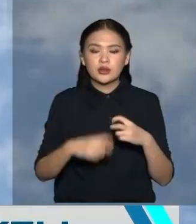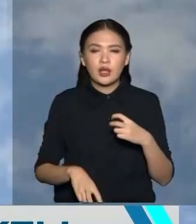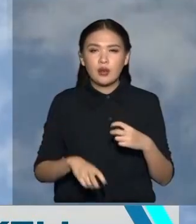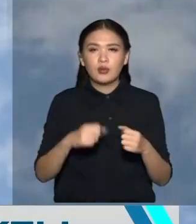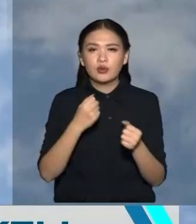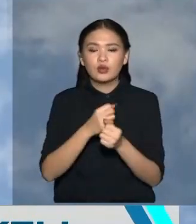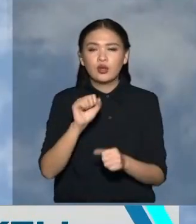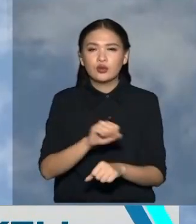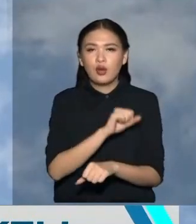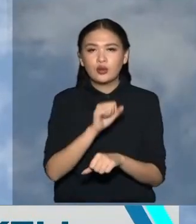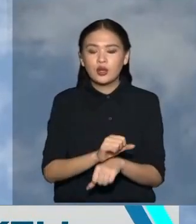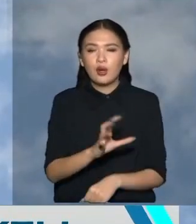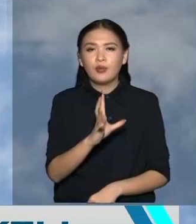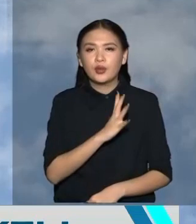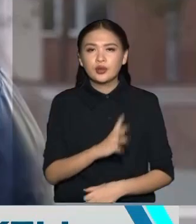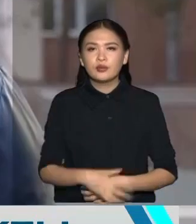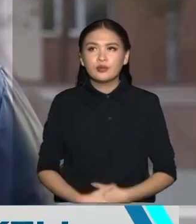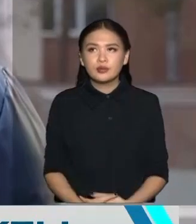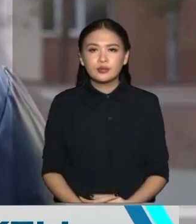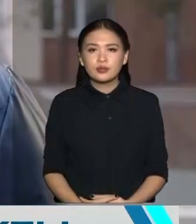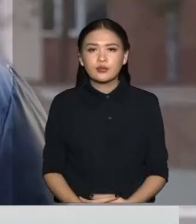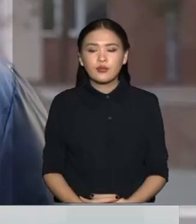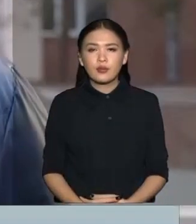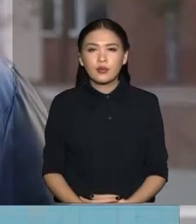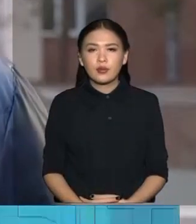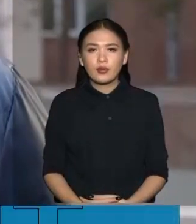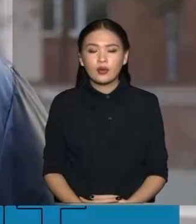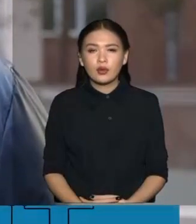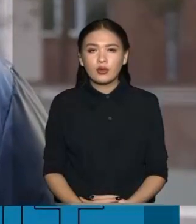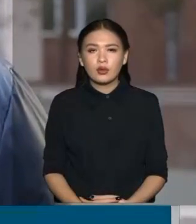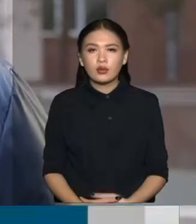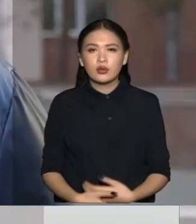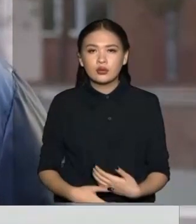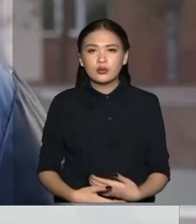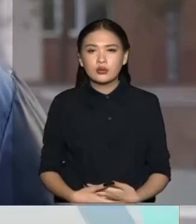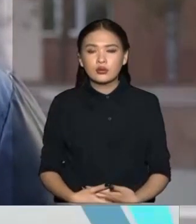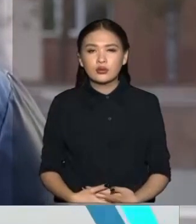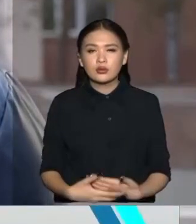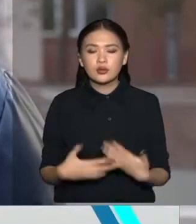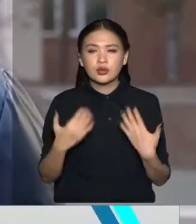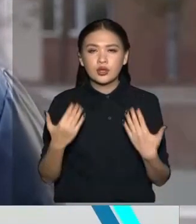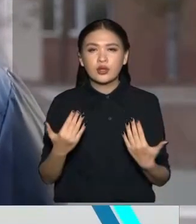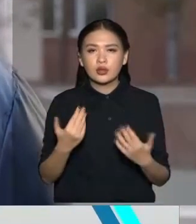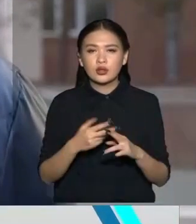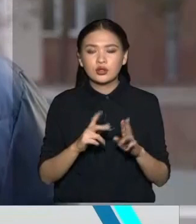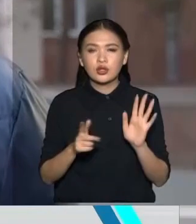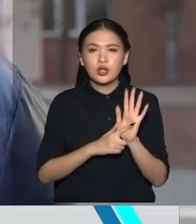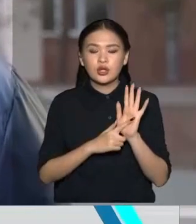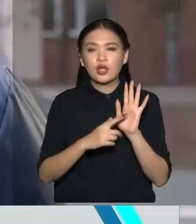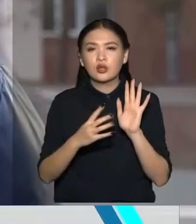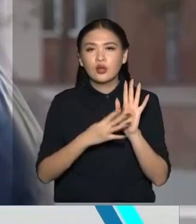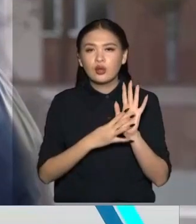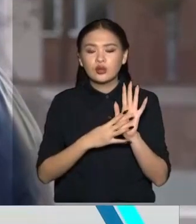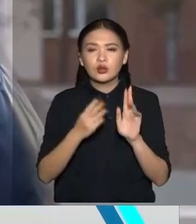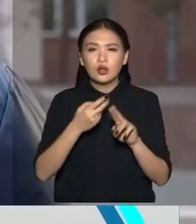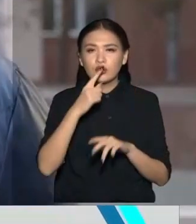дереу тоқтатуға мәжбүр болды. Сейчас в работе 3 котла агрегат. 7-9-11